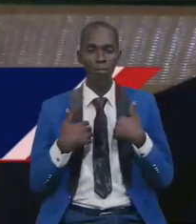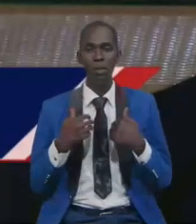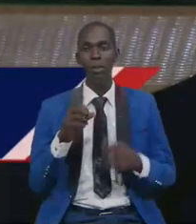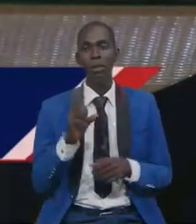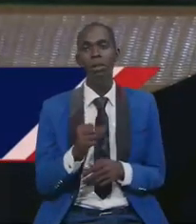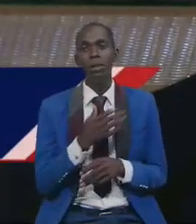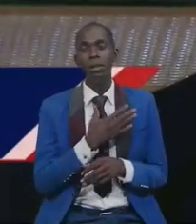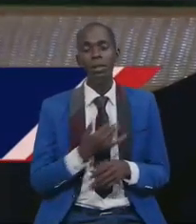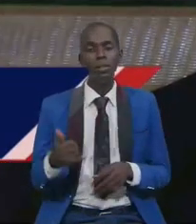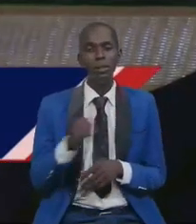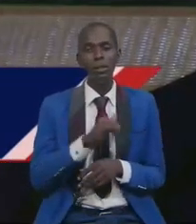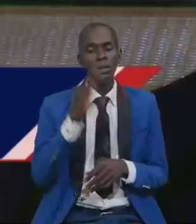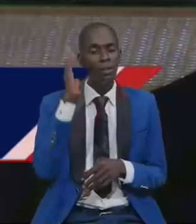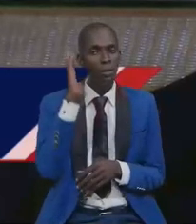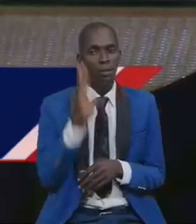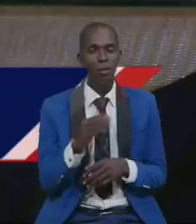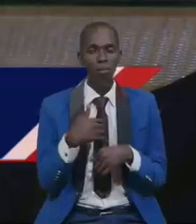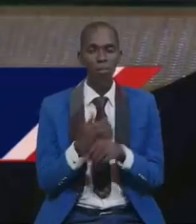donnera